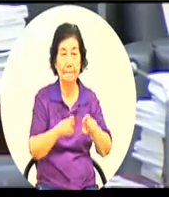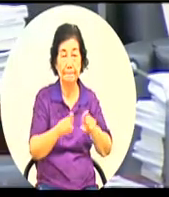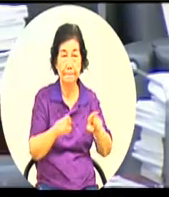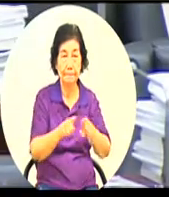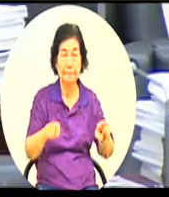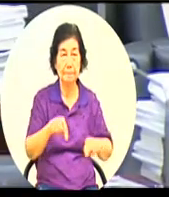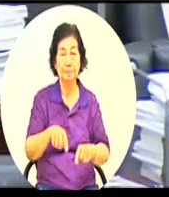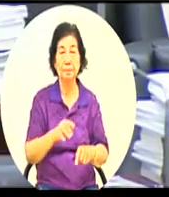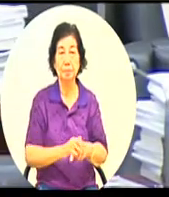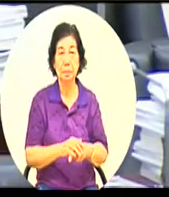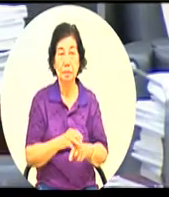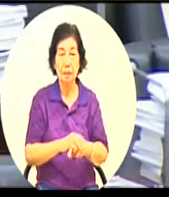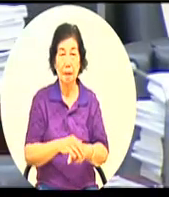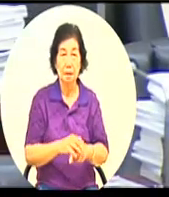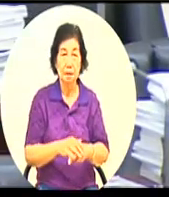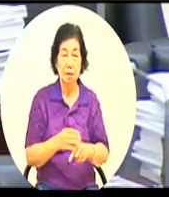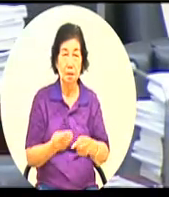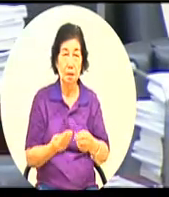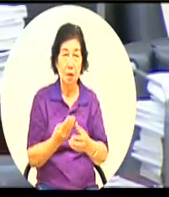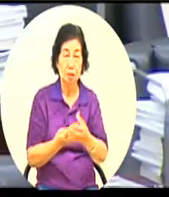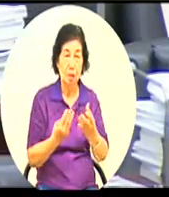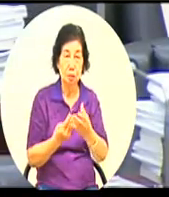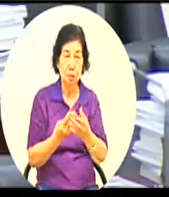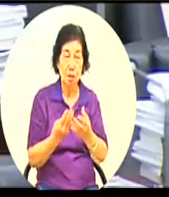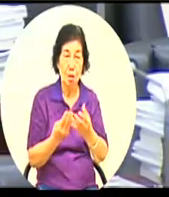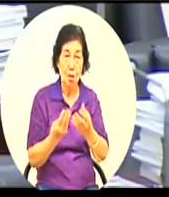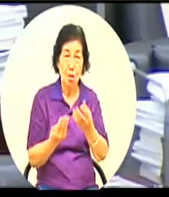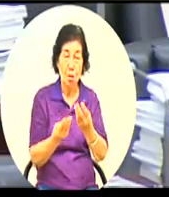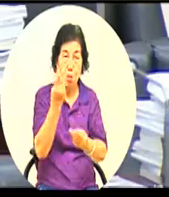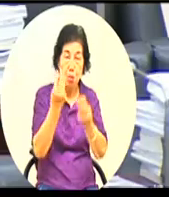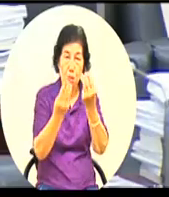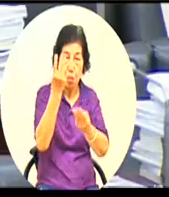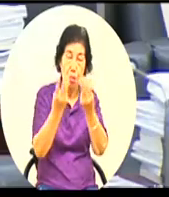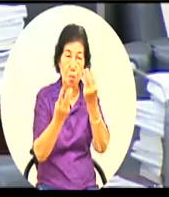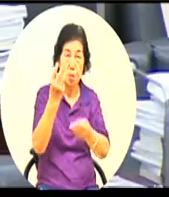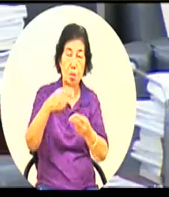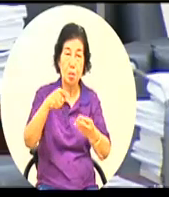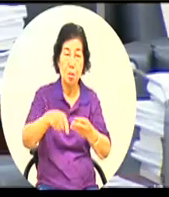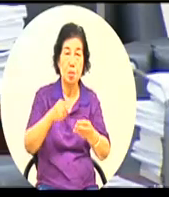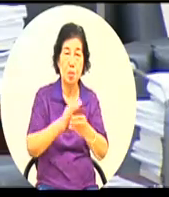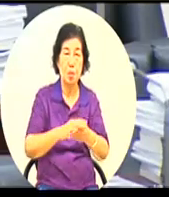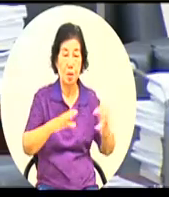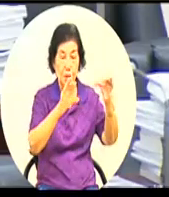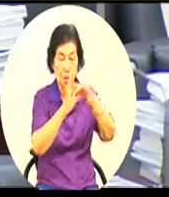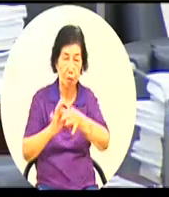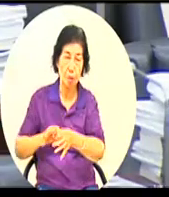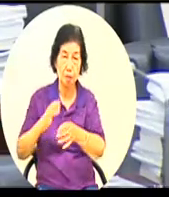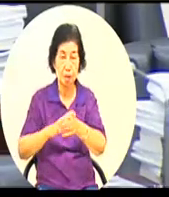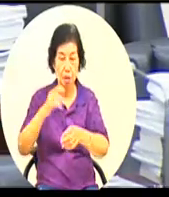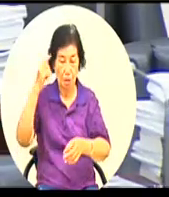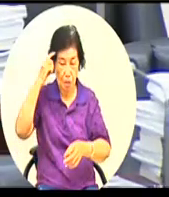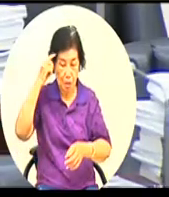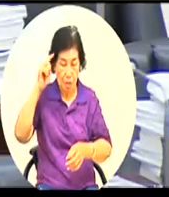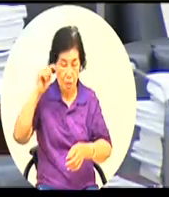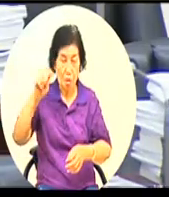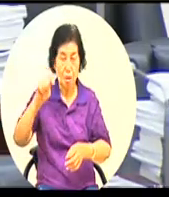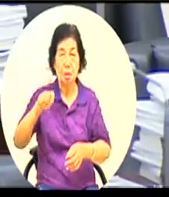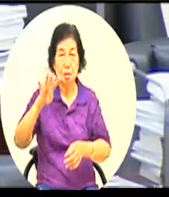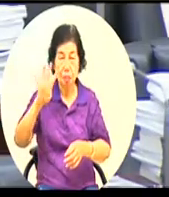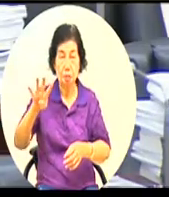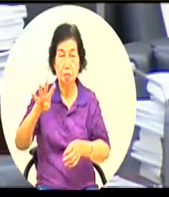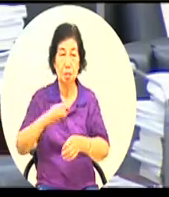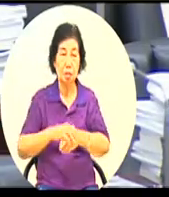一个烟火一放，连续放十四日还袂煞，搁上尾啊，只搁放二十分过十七秒。